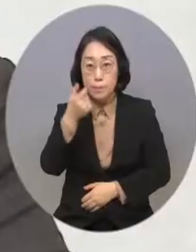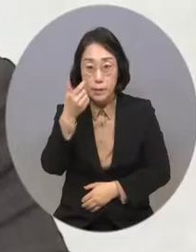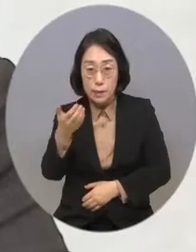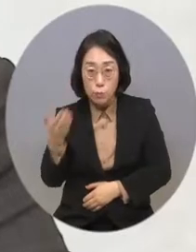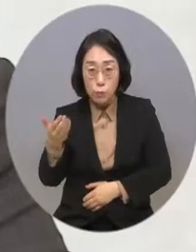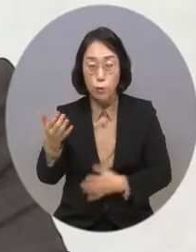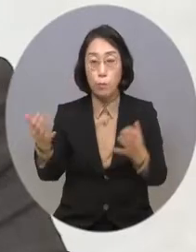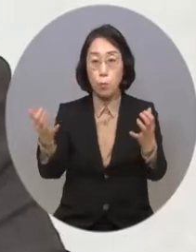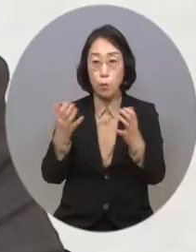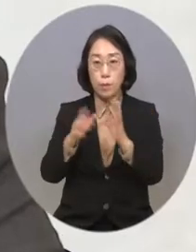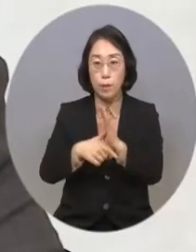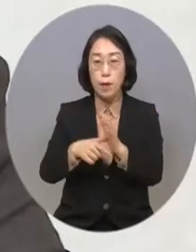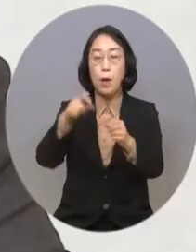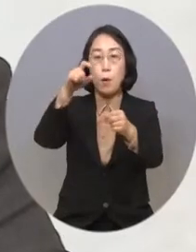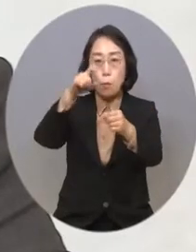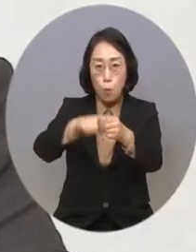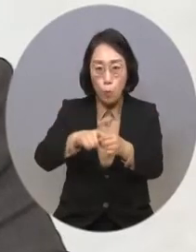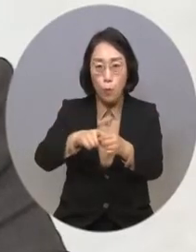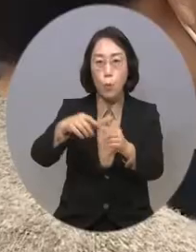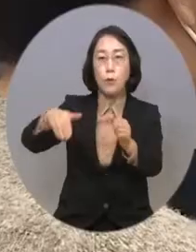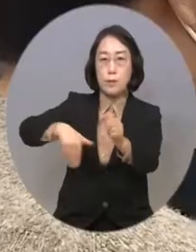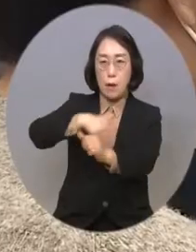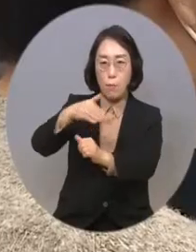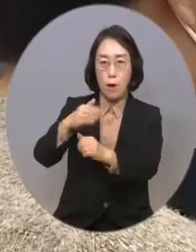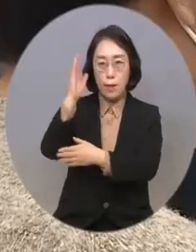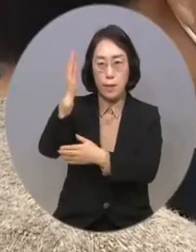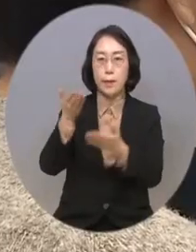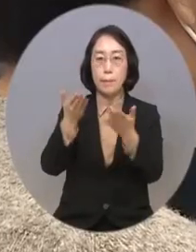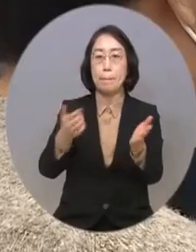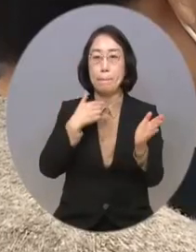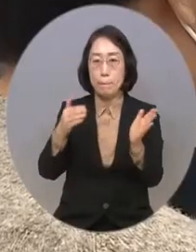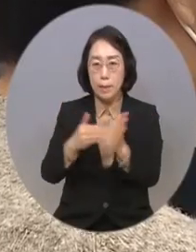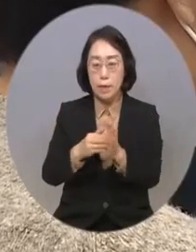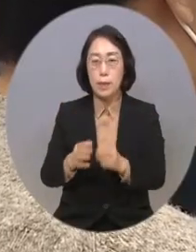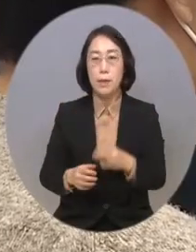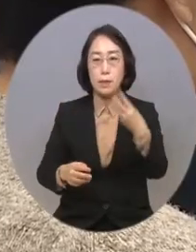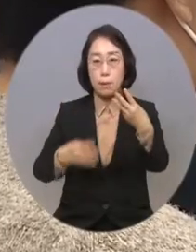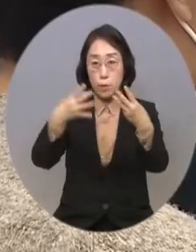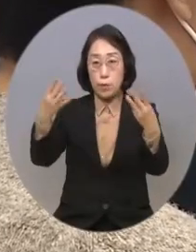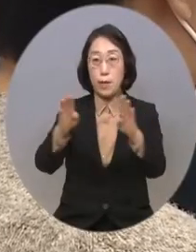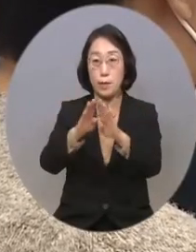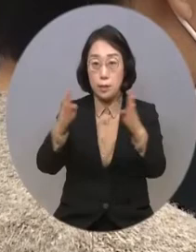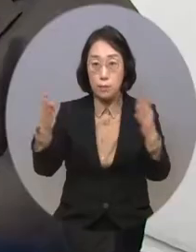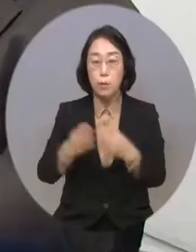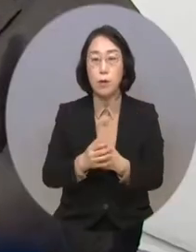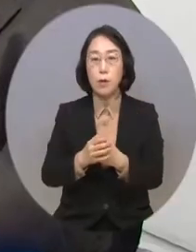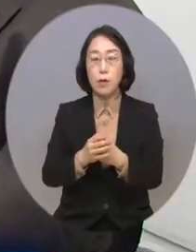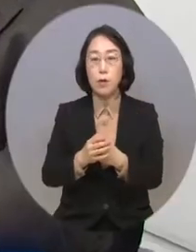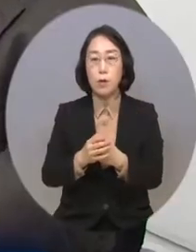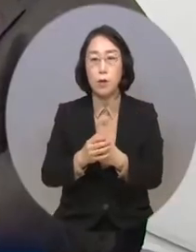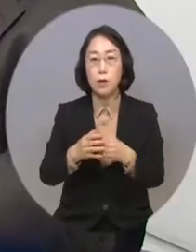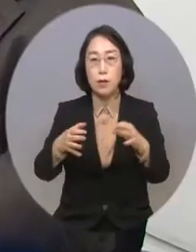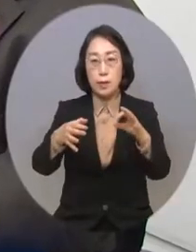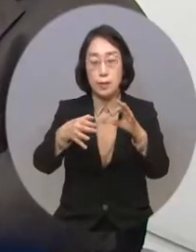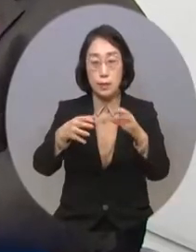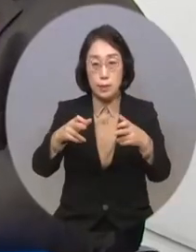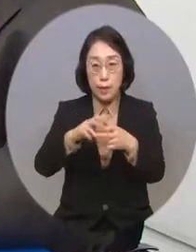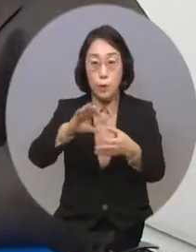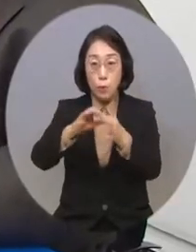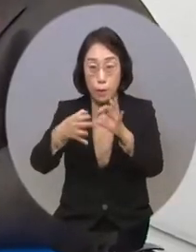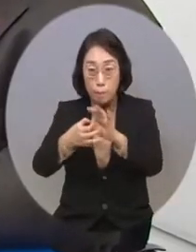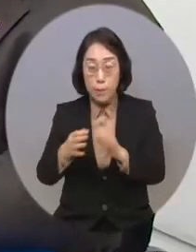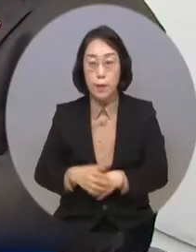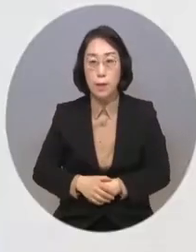준비 상황, 참가 목표 등을 발표했습니다. 다음 달 4일 개막하는 베이징 동계패럴림픽은 6개 종목, 78개